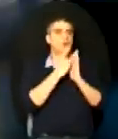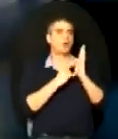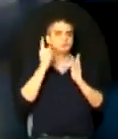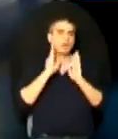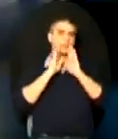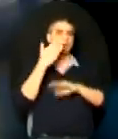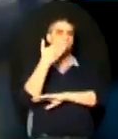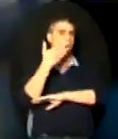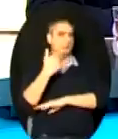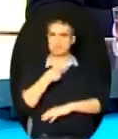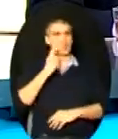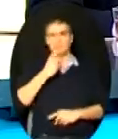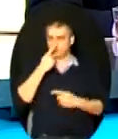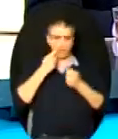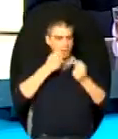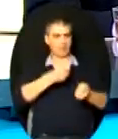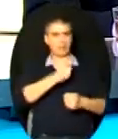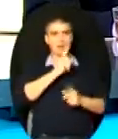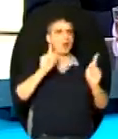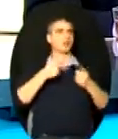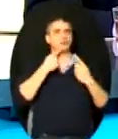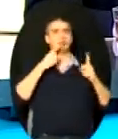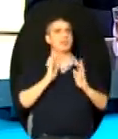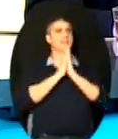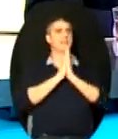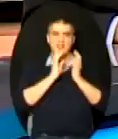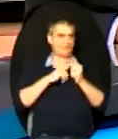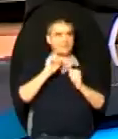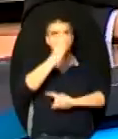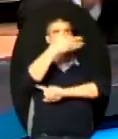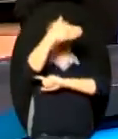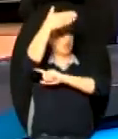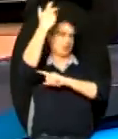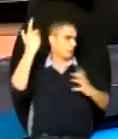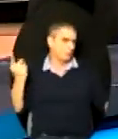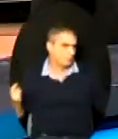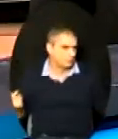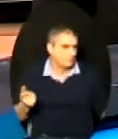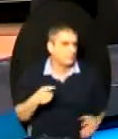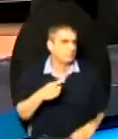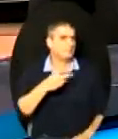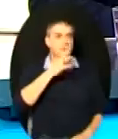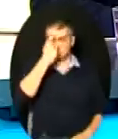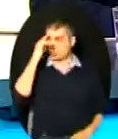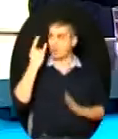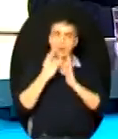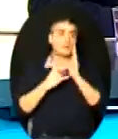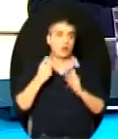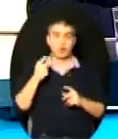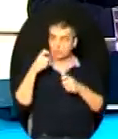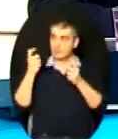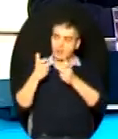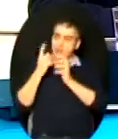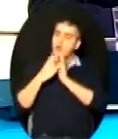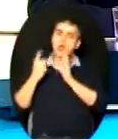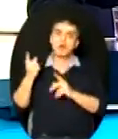שלו למדינה. אני לא צריך להכריח אותו לא להשאיר את התקווה ולא להרים את הדגל. אלא אתה יודע מה מצב אכיפת החוק והרצון